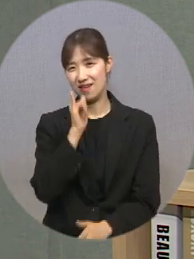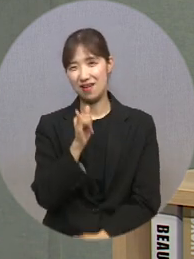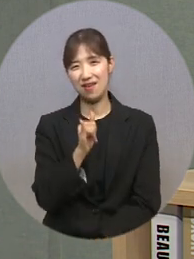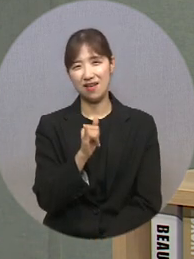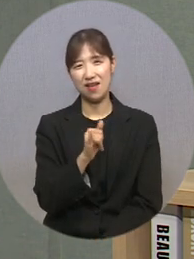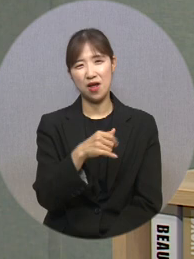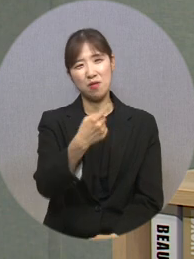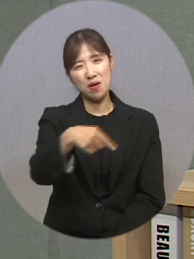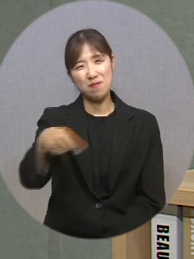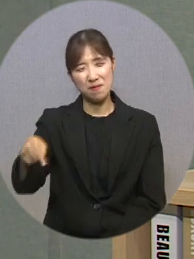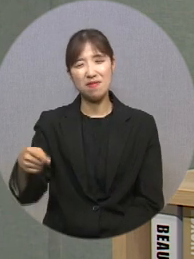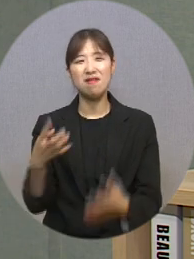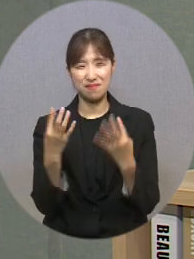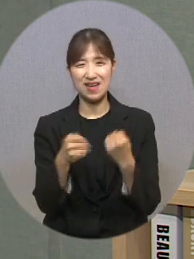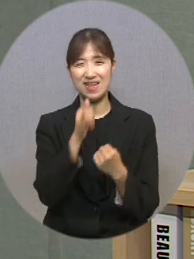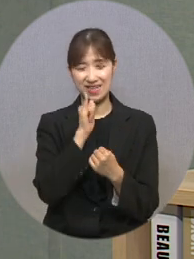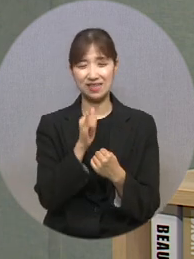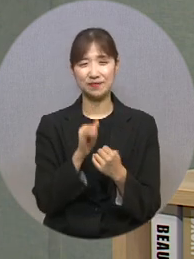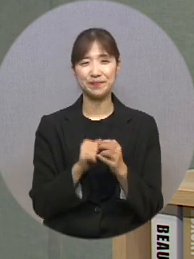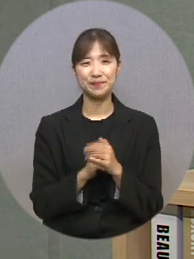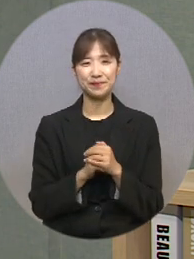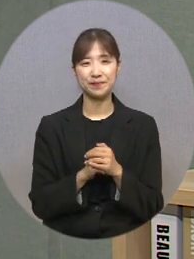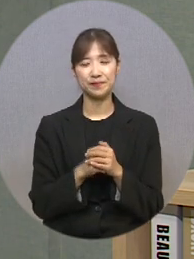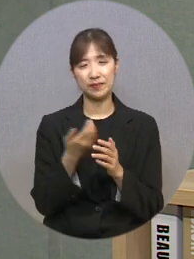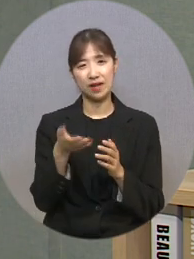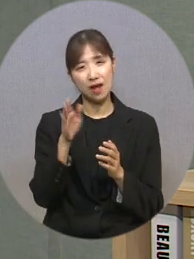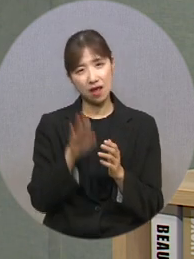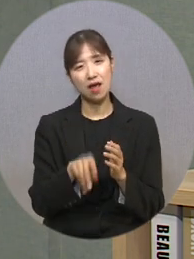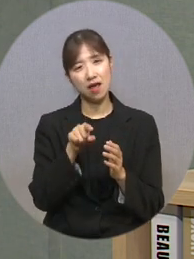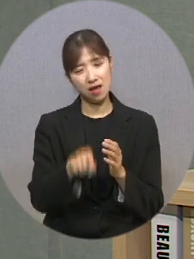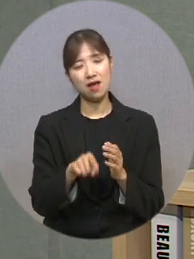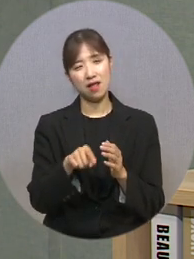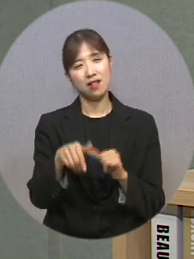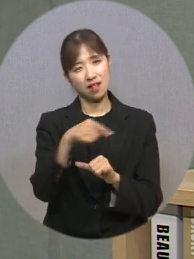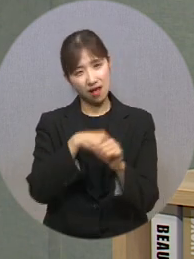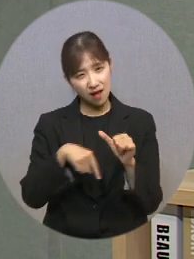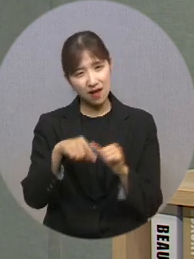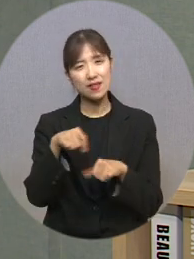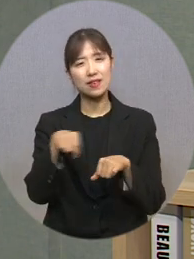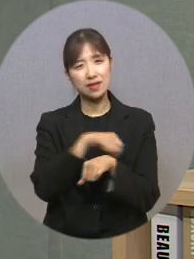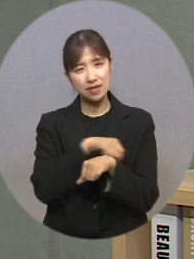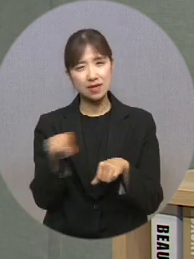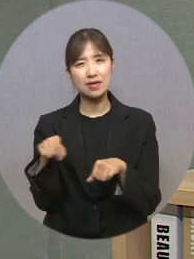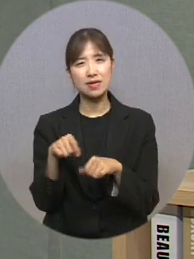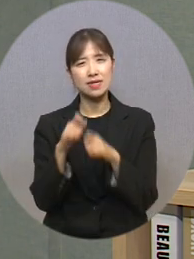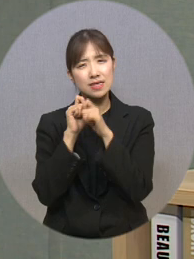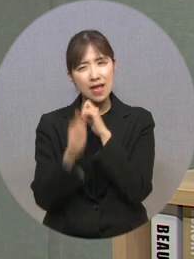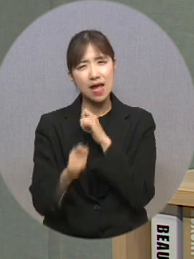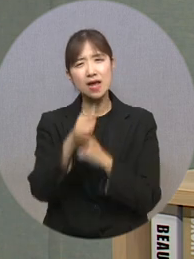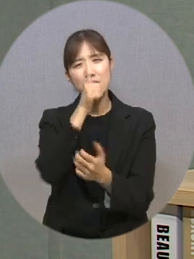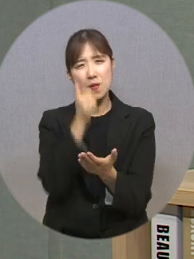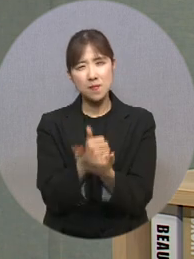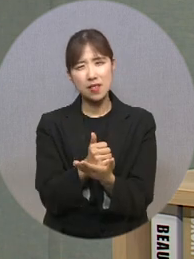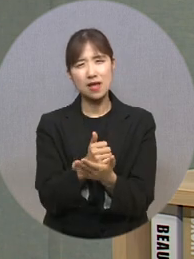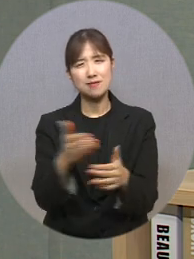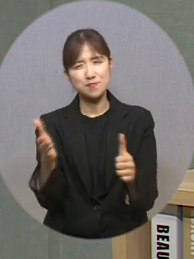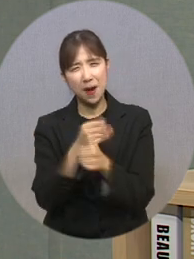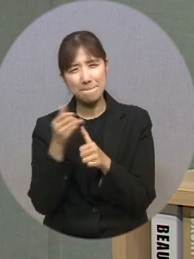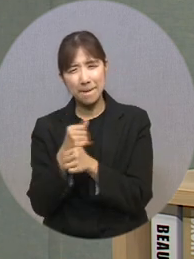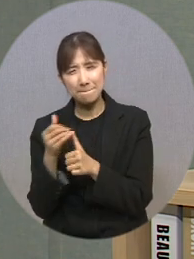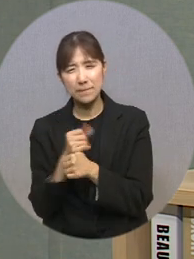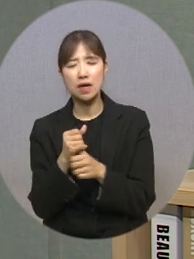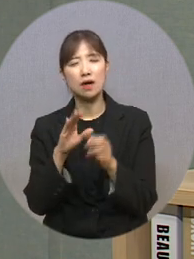등등 몇 가지 부류가 있겠죠. 그런데 이제 이런 경우에 특히 이제 사기 범죄를 검거하다